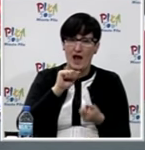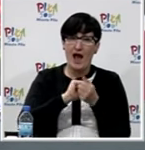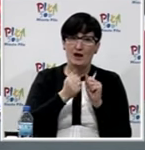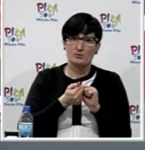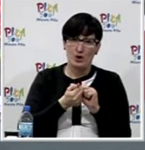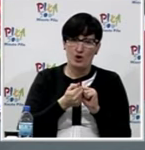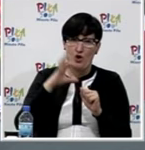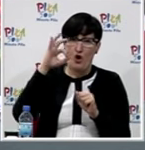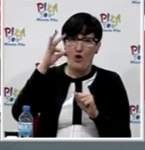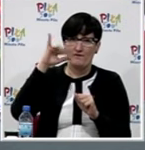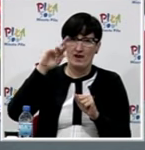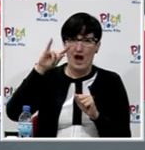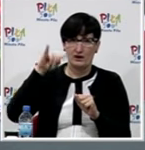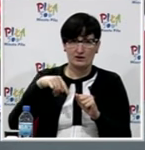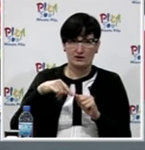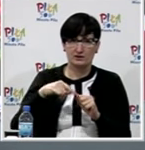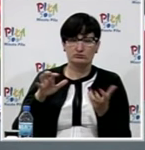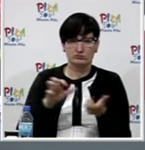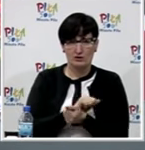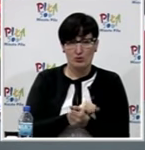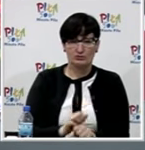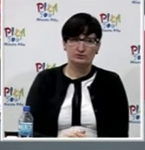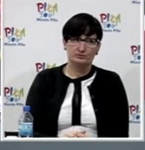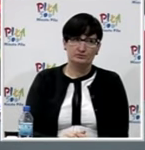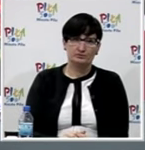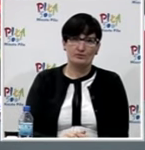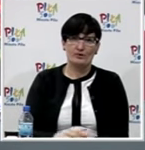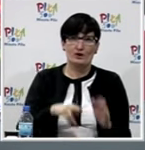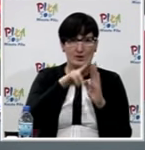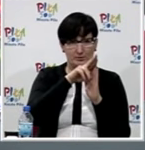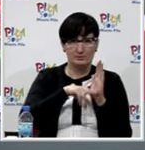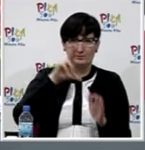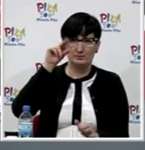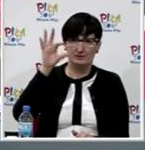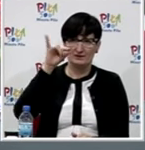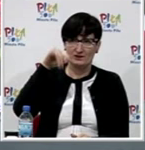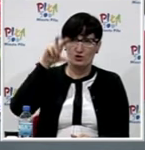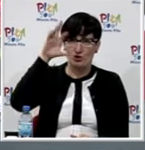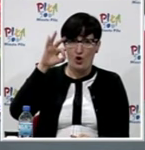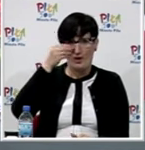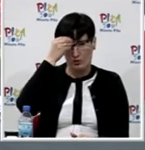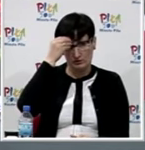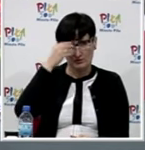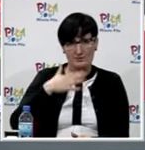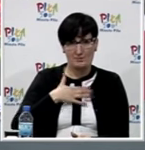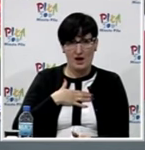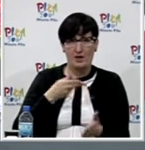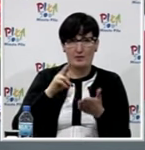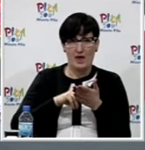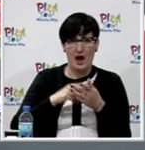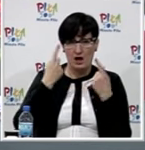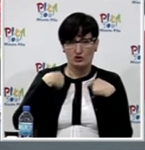także sprawcy przemocy. Generalnie rzecz biorąc, programy psychoedukacyjne mają na celu kształtowanie